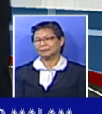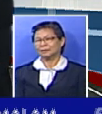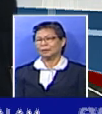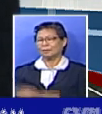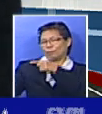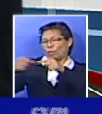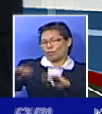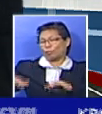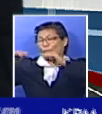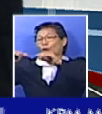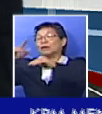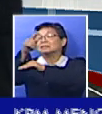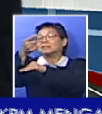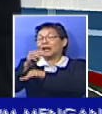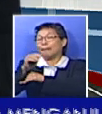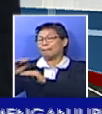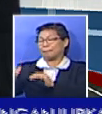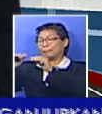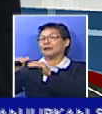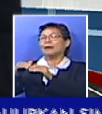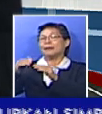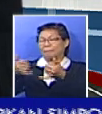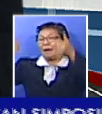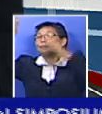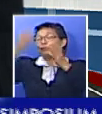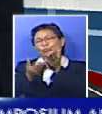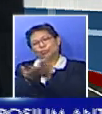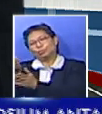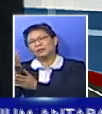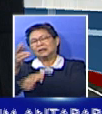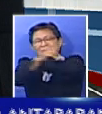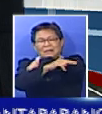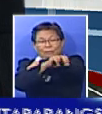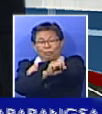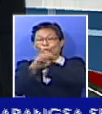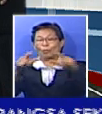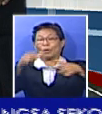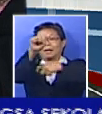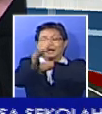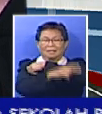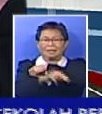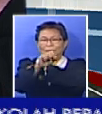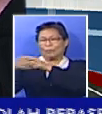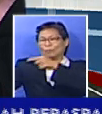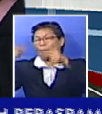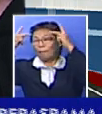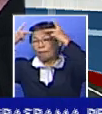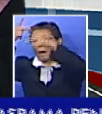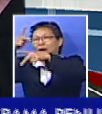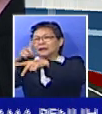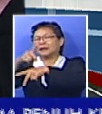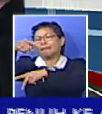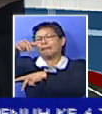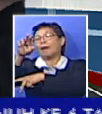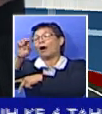Lawanan peringkat kumpulan TM Piala Malaysia diteruskan dalam kumpulan A Negeri Sembilan akan menentang Pahang di Stadium Tuanku Abdul Rahman di